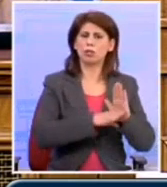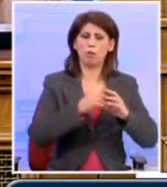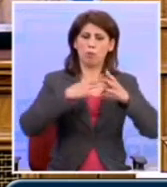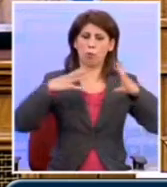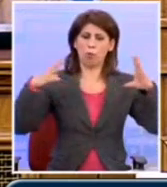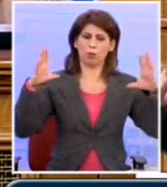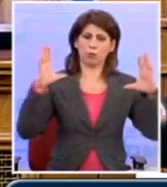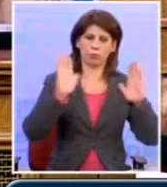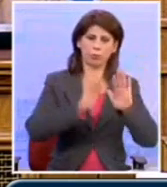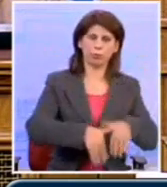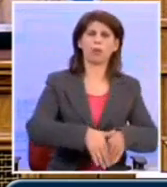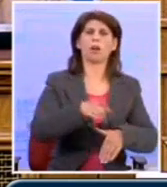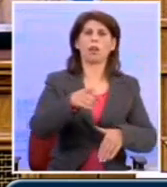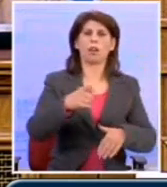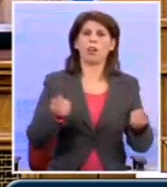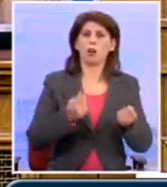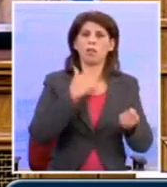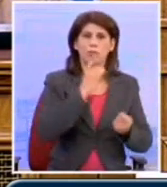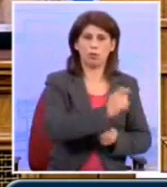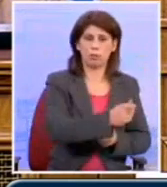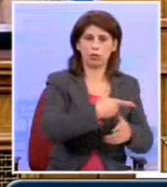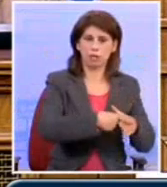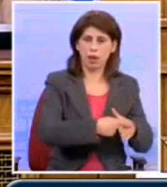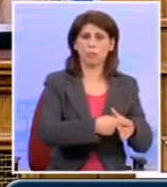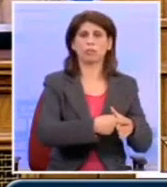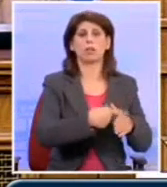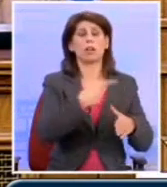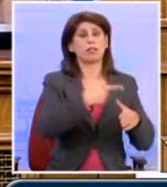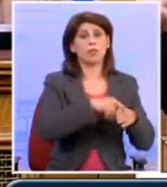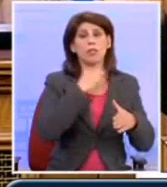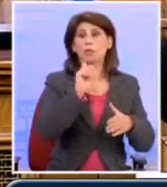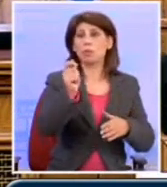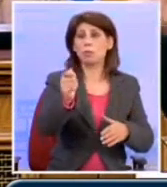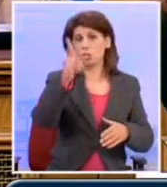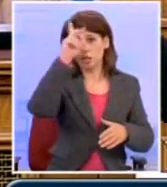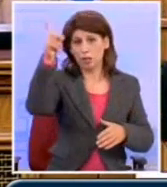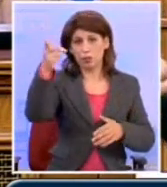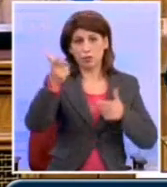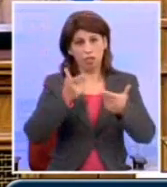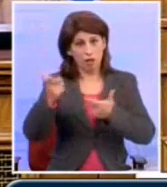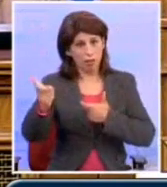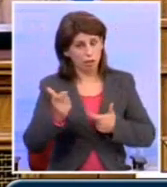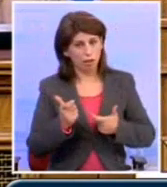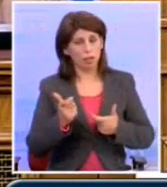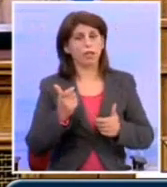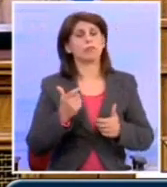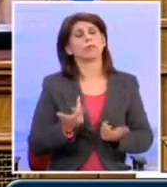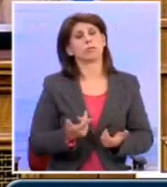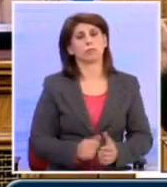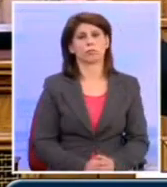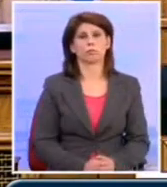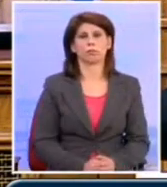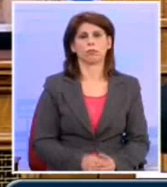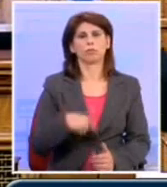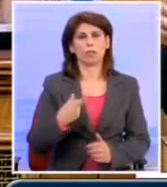οι εργολάβοι δεν μπορούσαν να αποπληρώσουν τις τράπεζες, οι τράπεζες δεν μπορούσαν να αποπληρώσουν τα δάνεια τα δικά τους σε Γερμανούς κυρίως δανειστές. Και